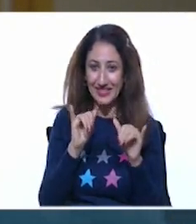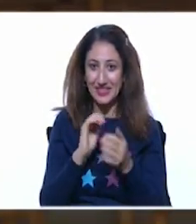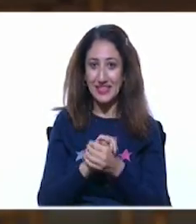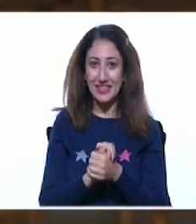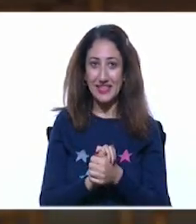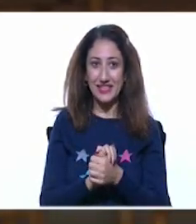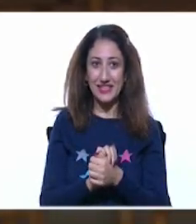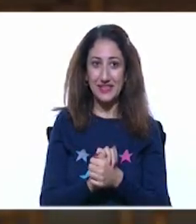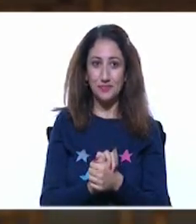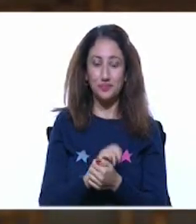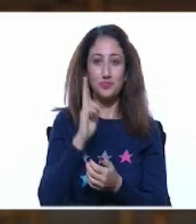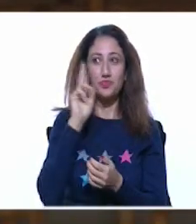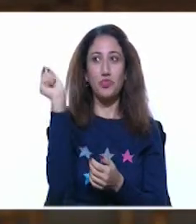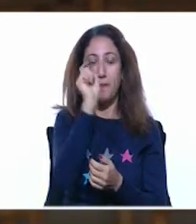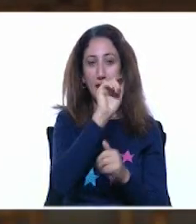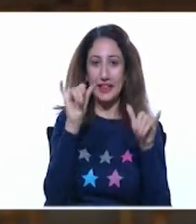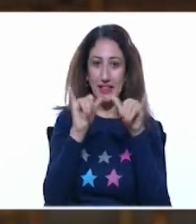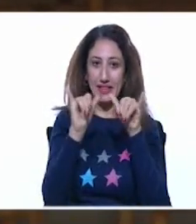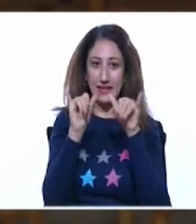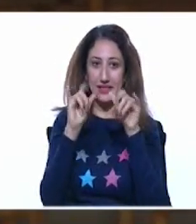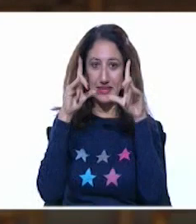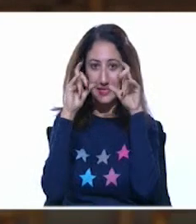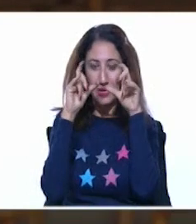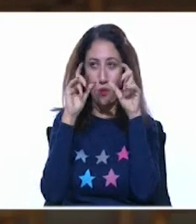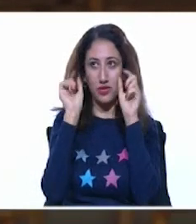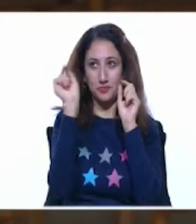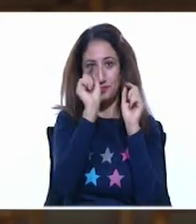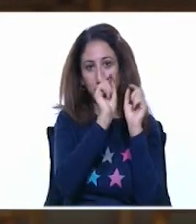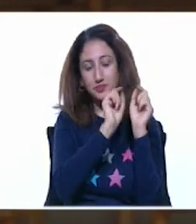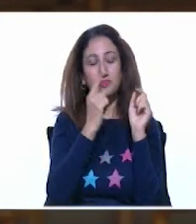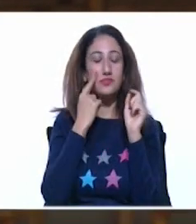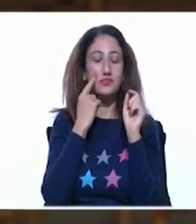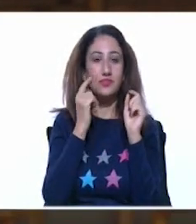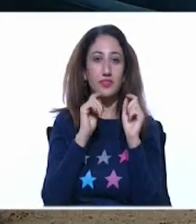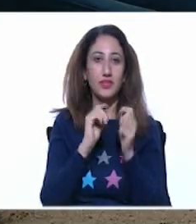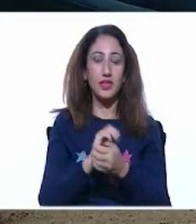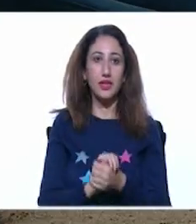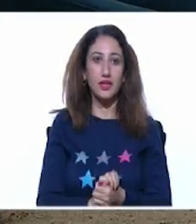طب خلينا نشوف بعض الكومنتات كده والصور ليك كتيره كده ونعلق عليها. يلا